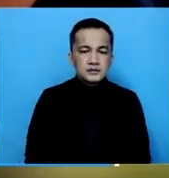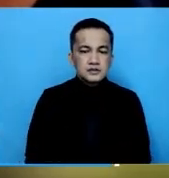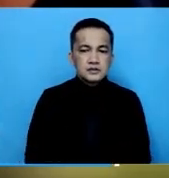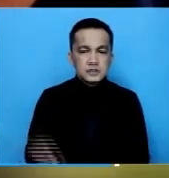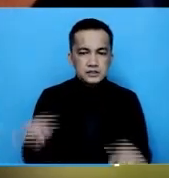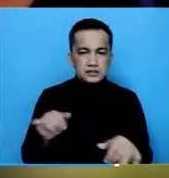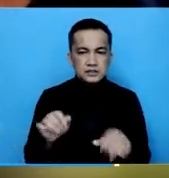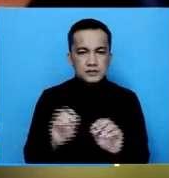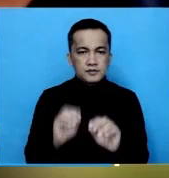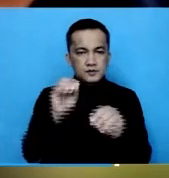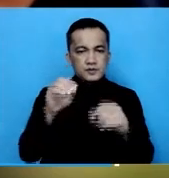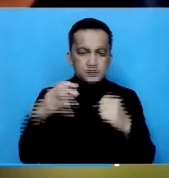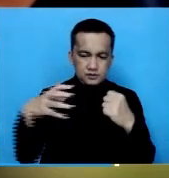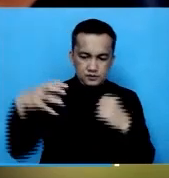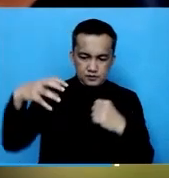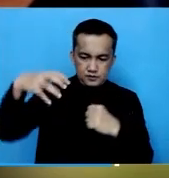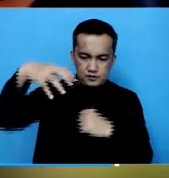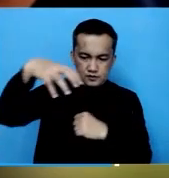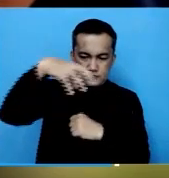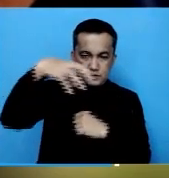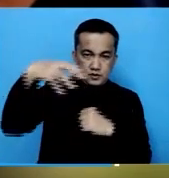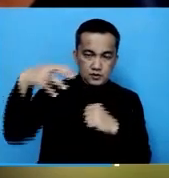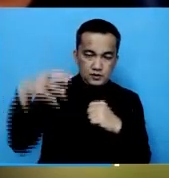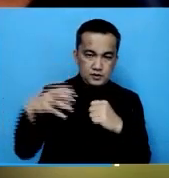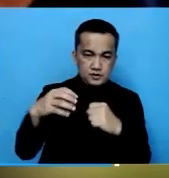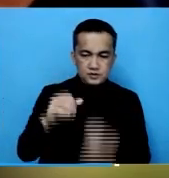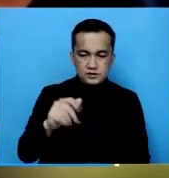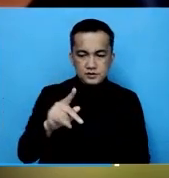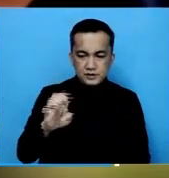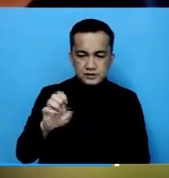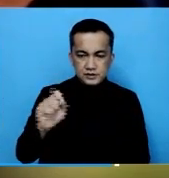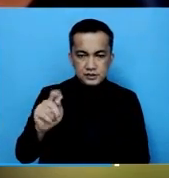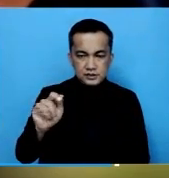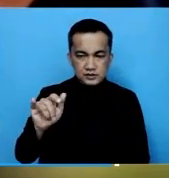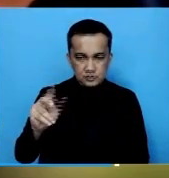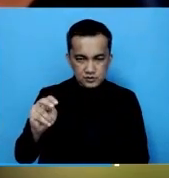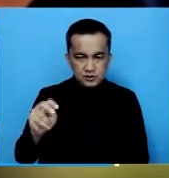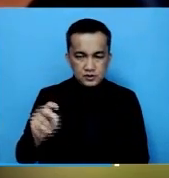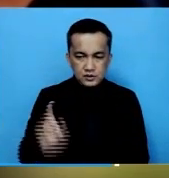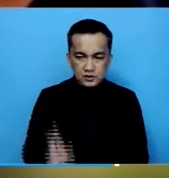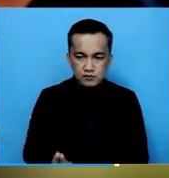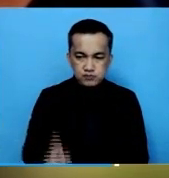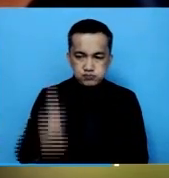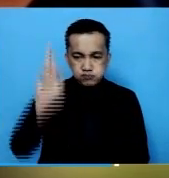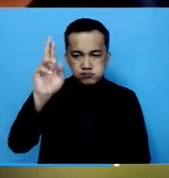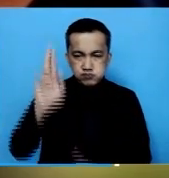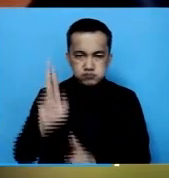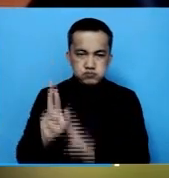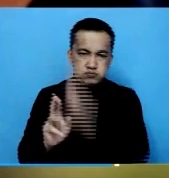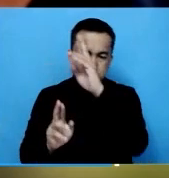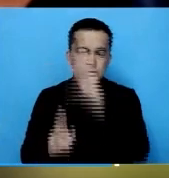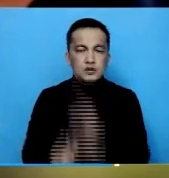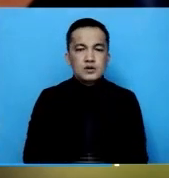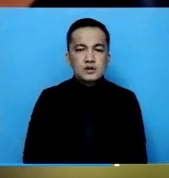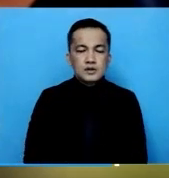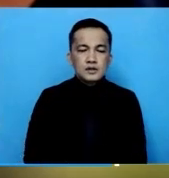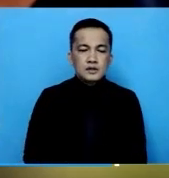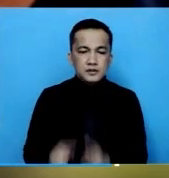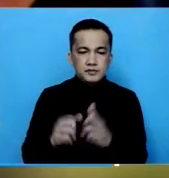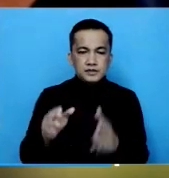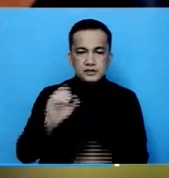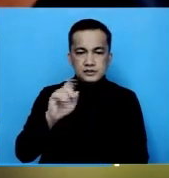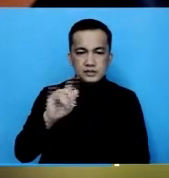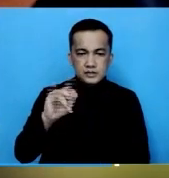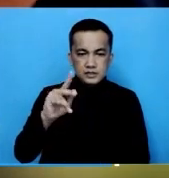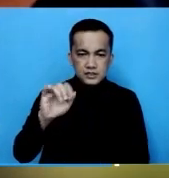paglalagay ng satellite at saka paglalagay ng space station, karamihan sa mga launches ng mga malalaking satellites nila at saka